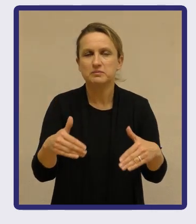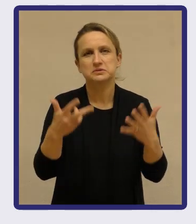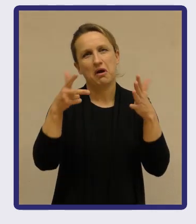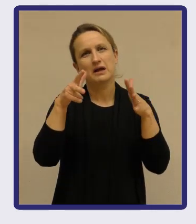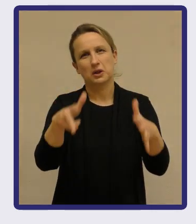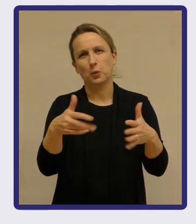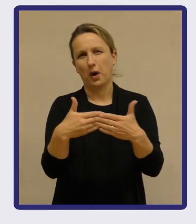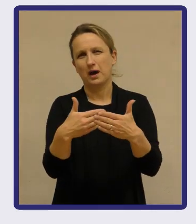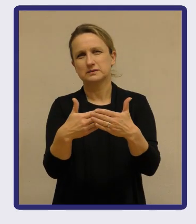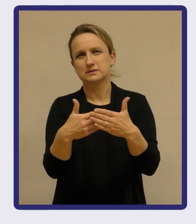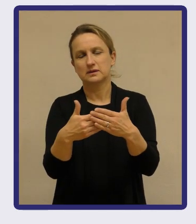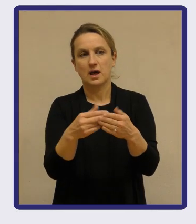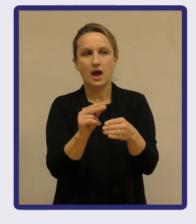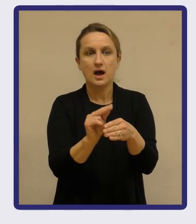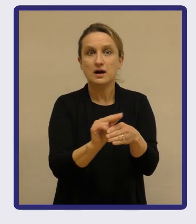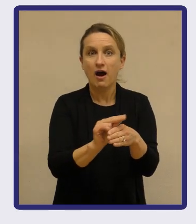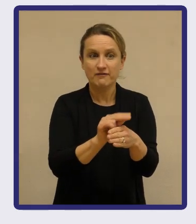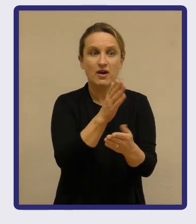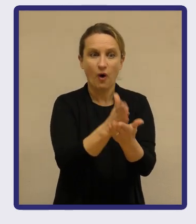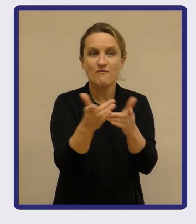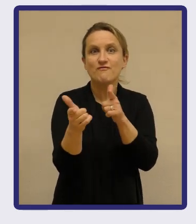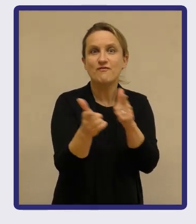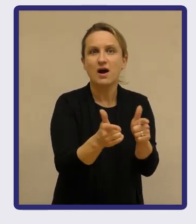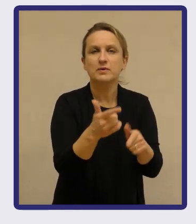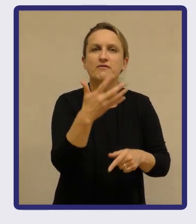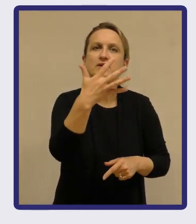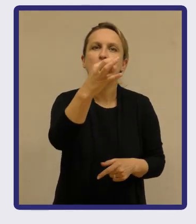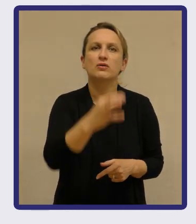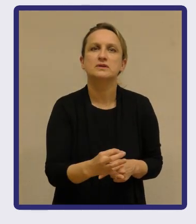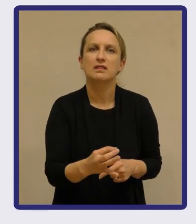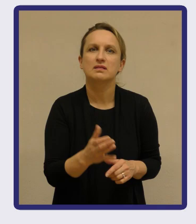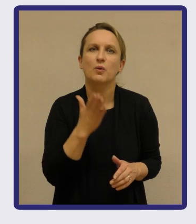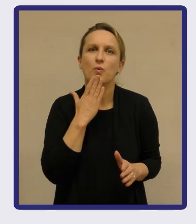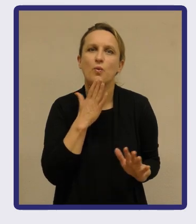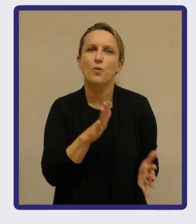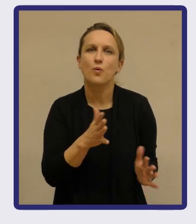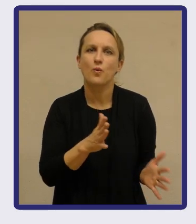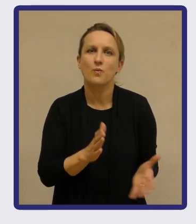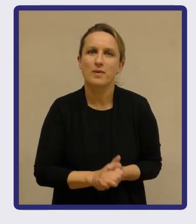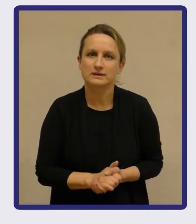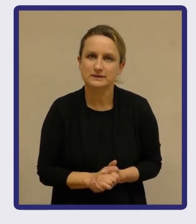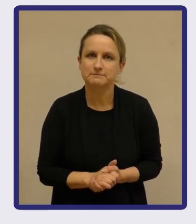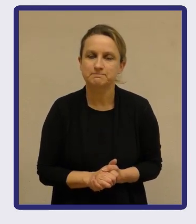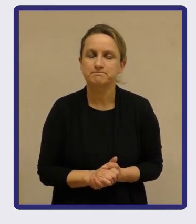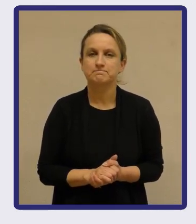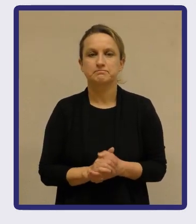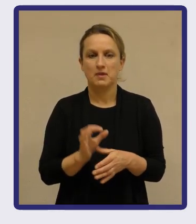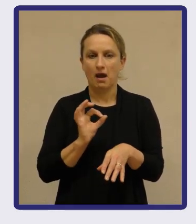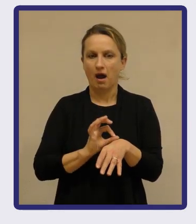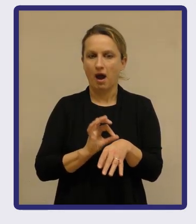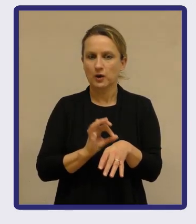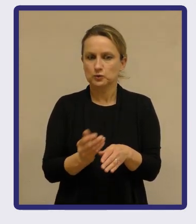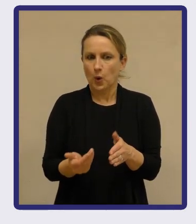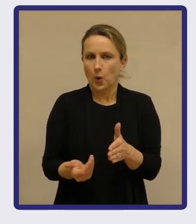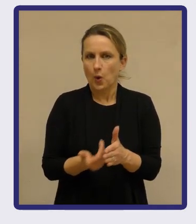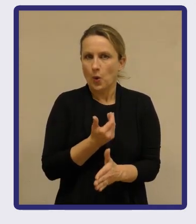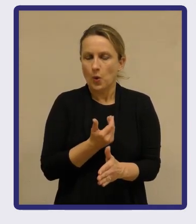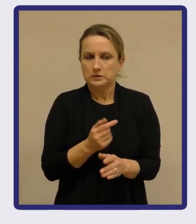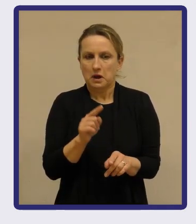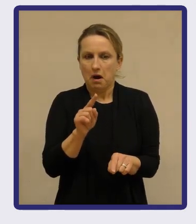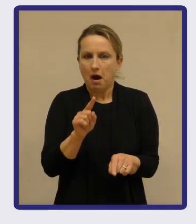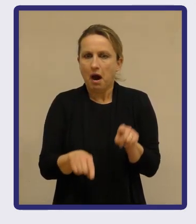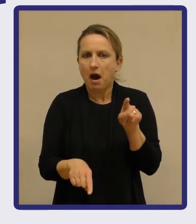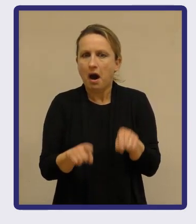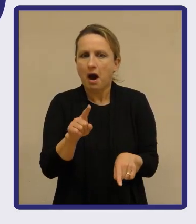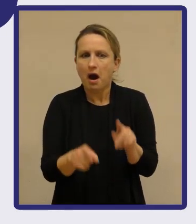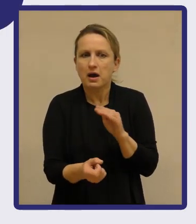on olemas vaid circa 5% haruldastest haigustest. Uusi, harva esinevaid haiguseid kirjeldatakse igal